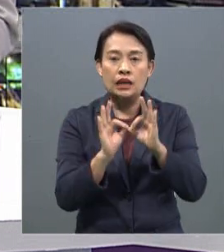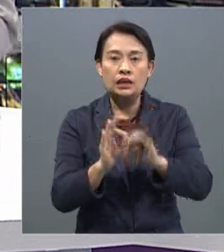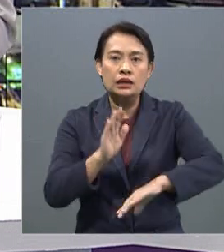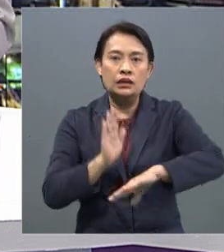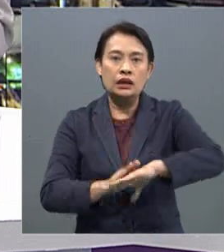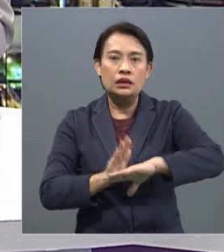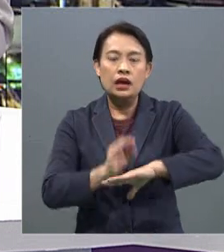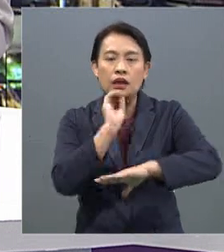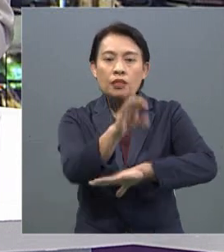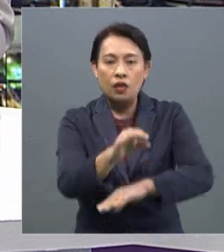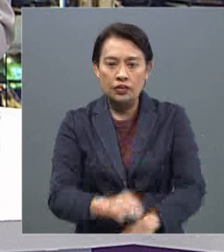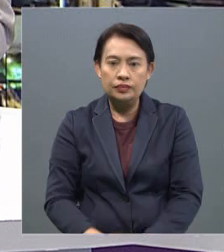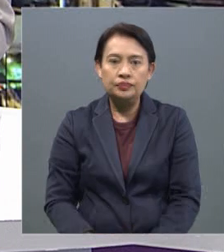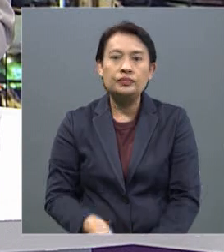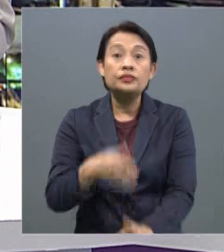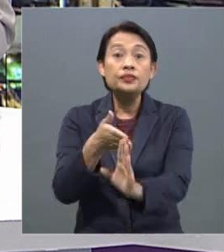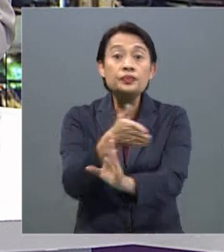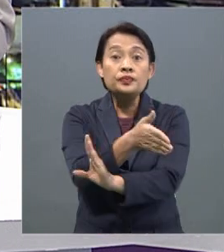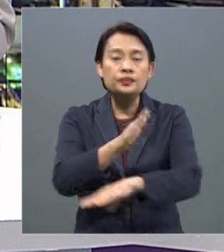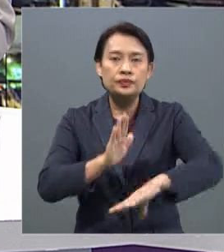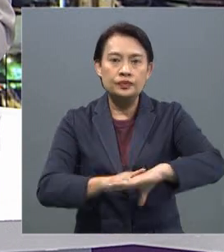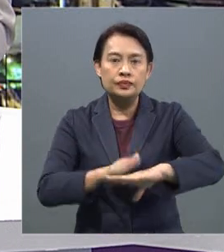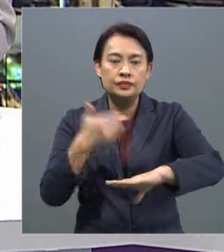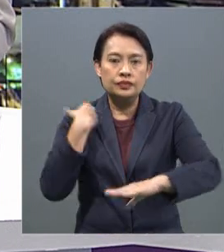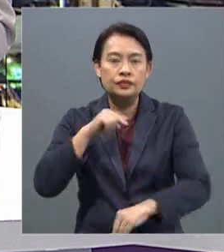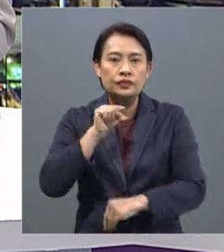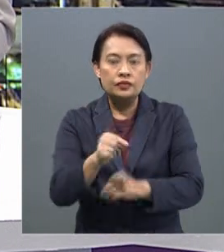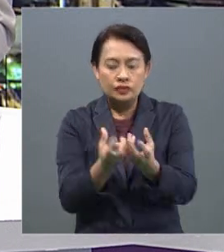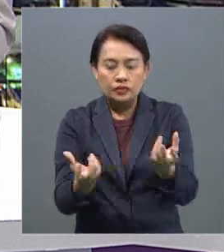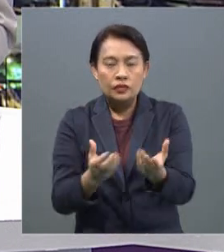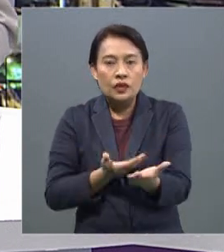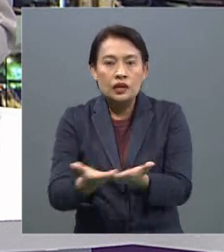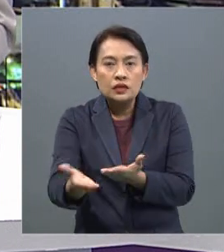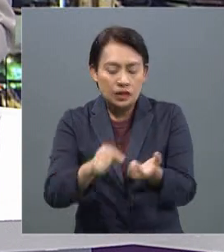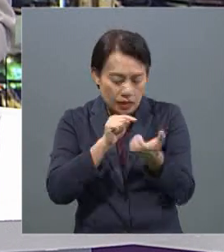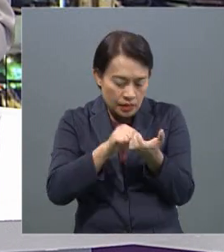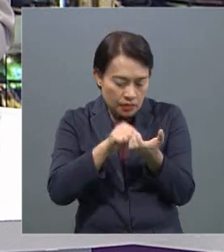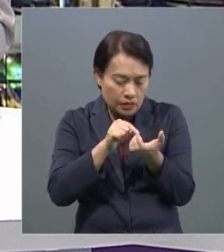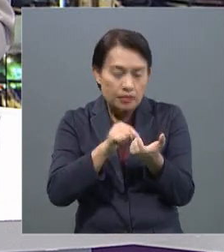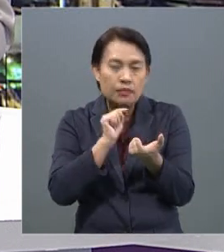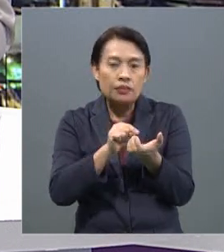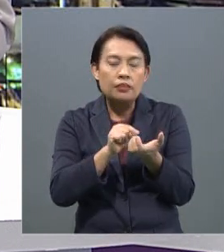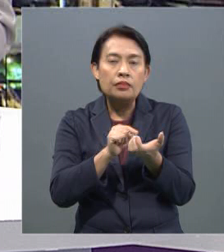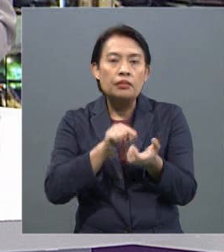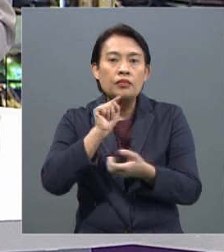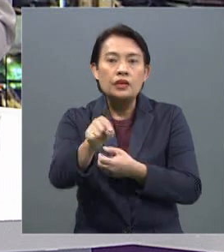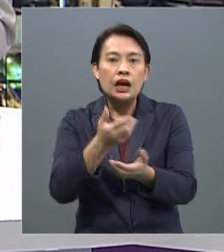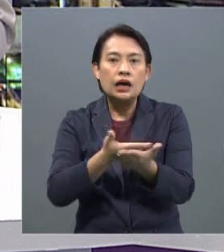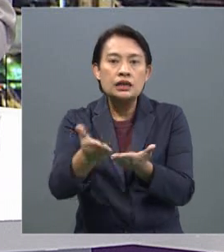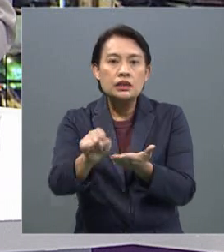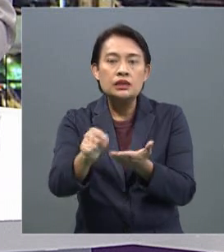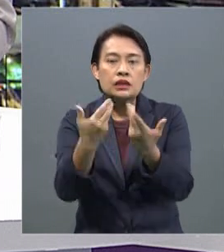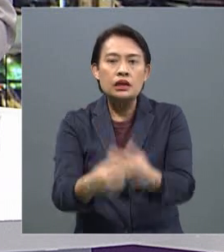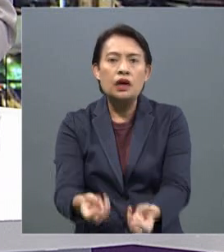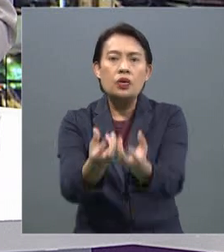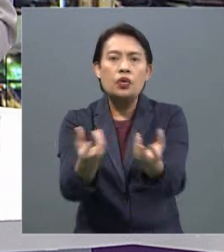เนี่ยมีเจ้าหน้าที่เคยออกมาเตือนแล้วนะคะสำหรับการสั่งซื้อสินค้าออนไลน์โดยเฉพาะของกินที่ไม่ผ่านอย